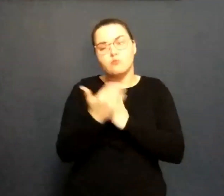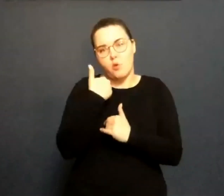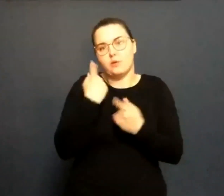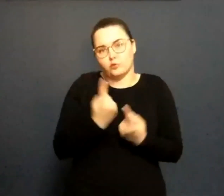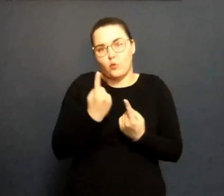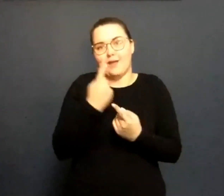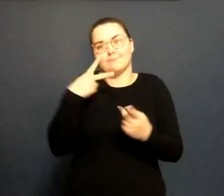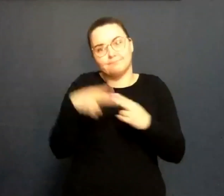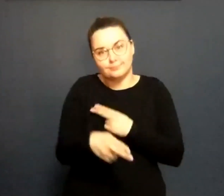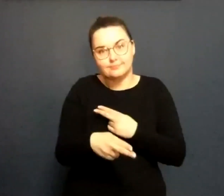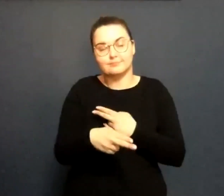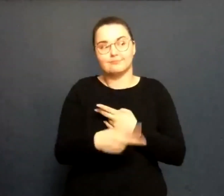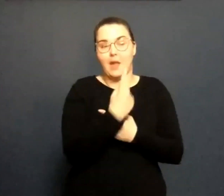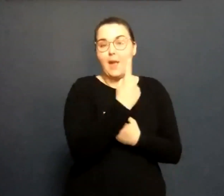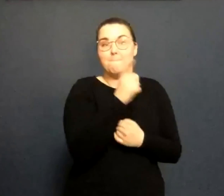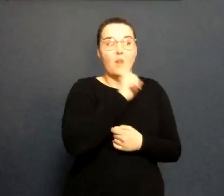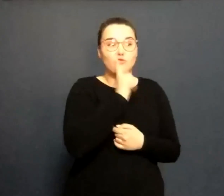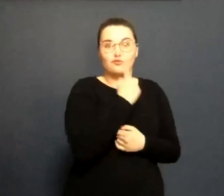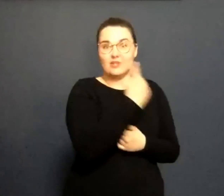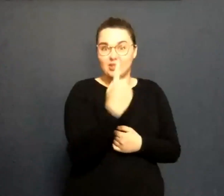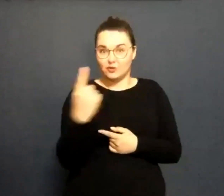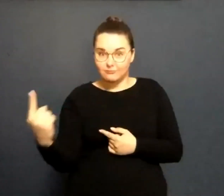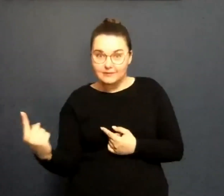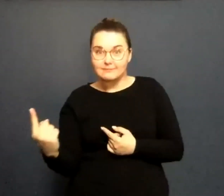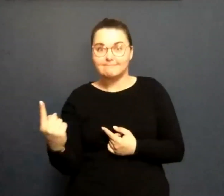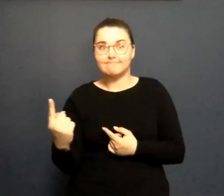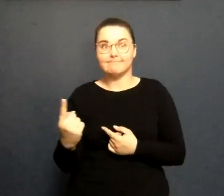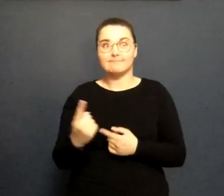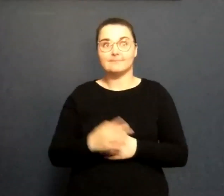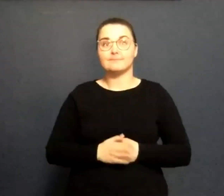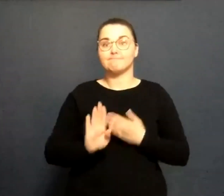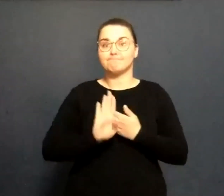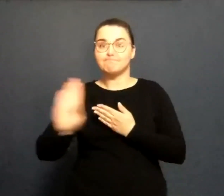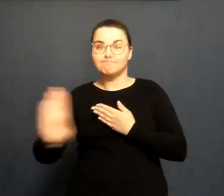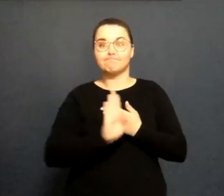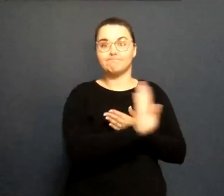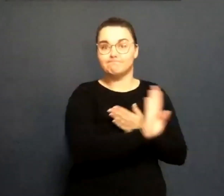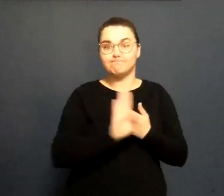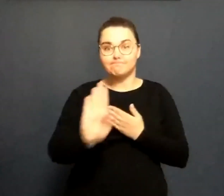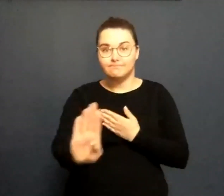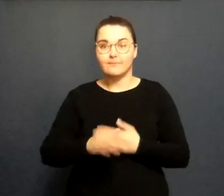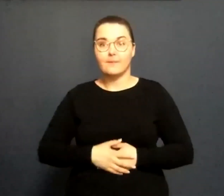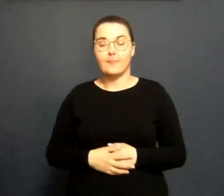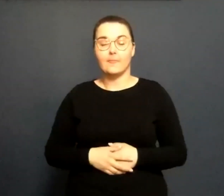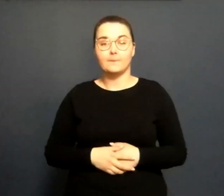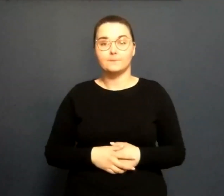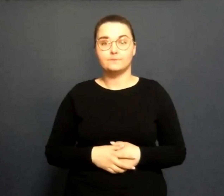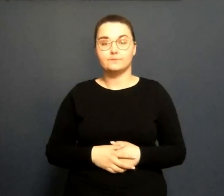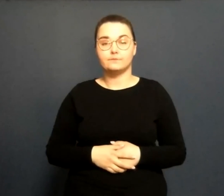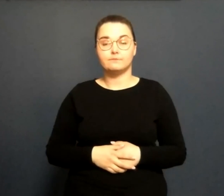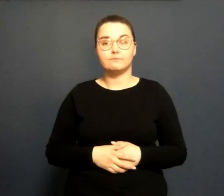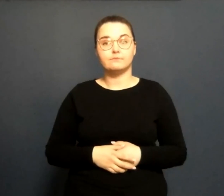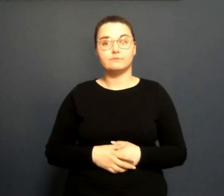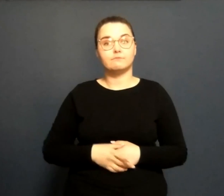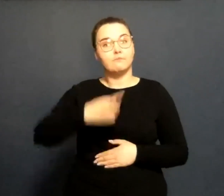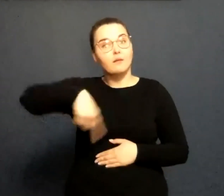powiem, wyoutowani od jakiegoś czasu i są tylko senioralne, więc jakby to nie była ta gra, o której mówimy,